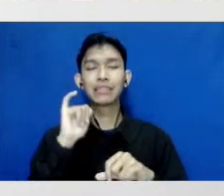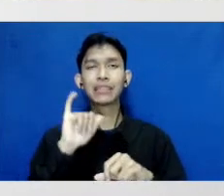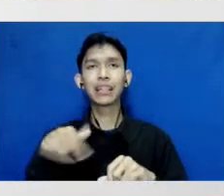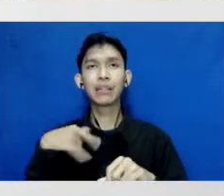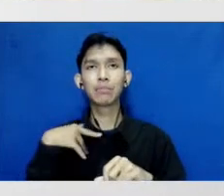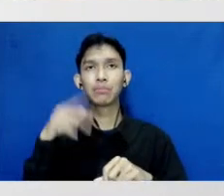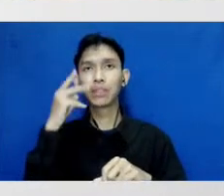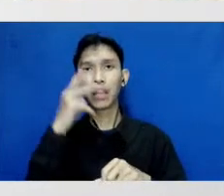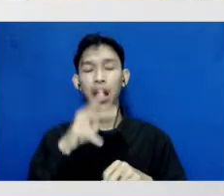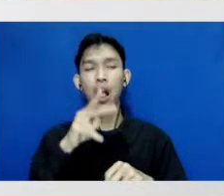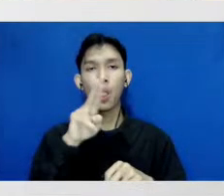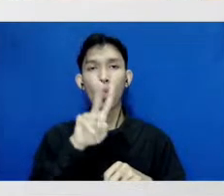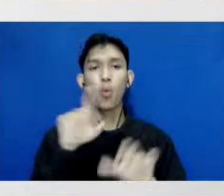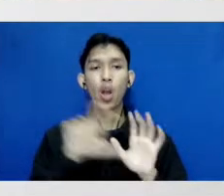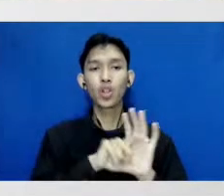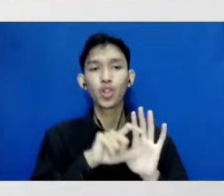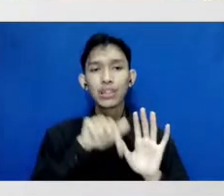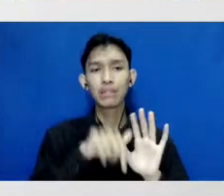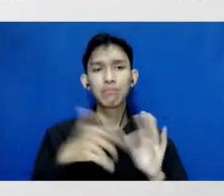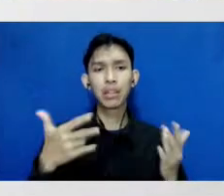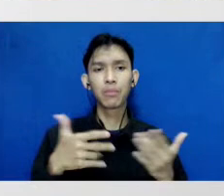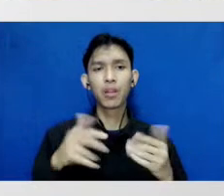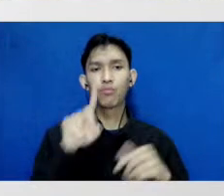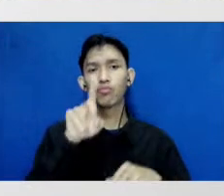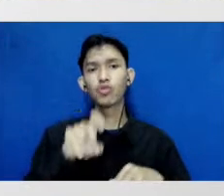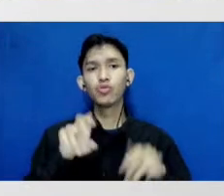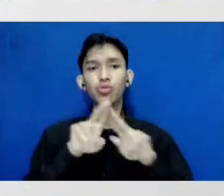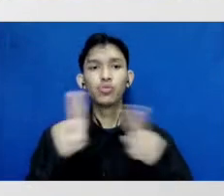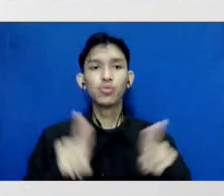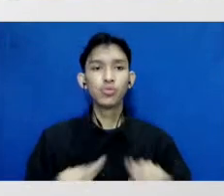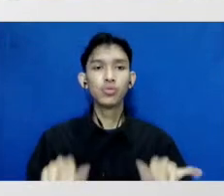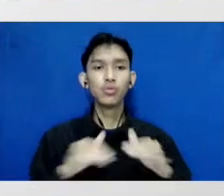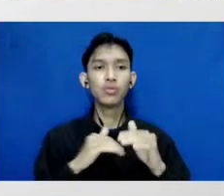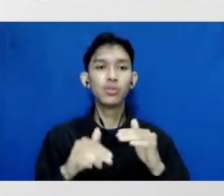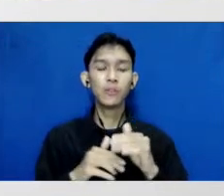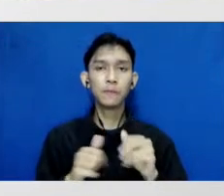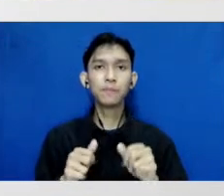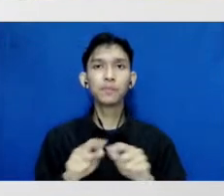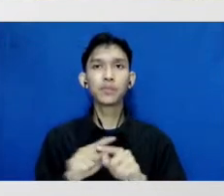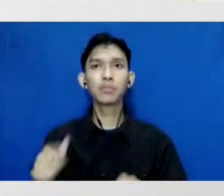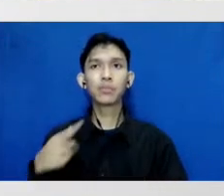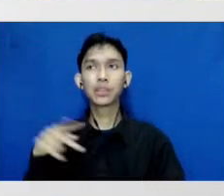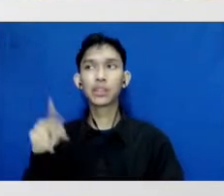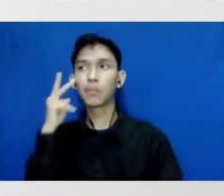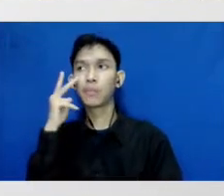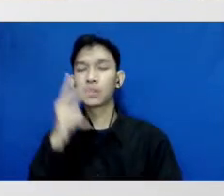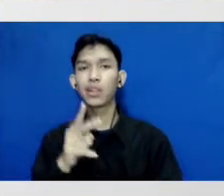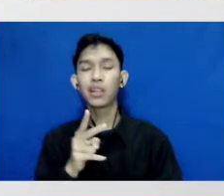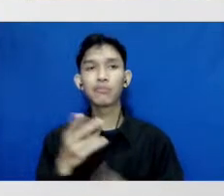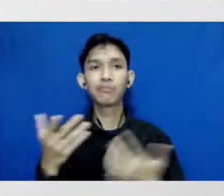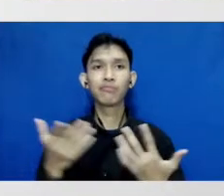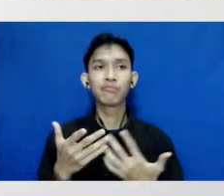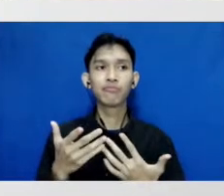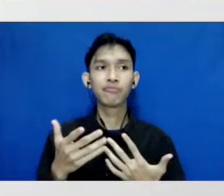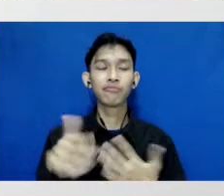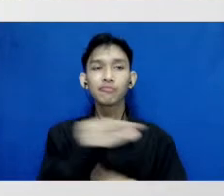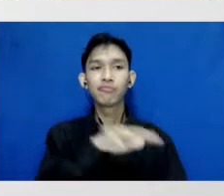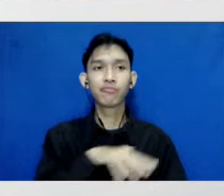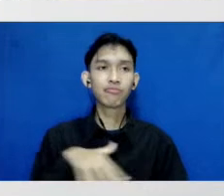ini, bagaimana kita perlu international standard kita uphold, tapi kita juga melihat konteks lokal di